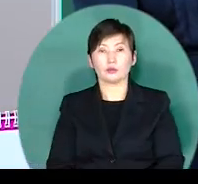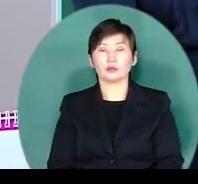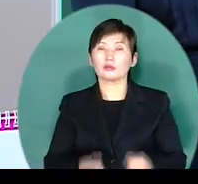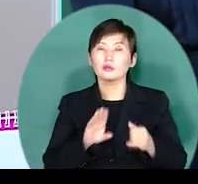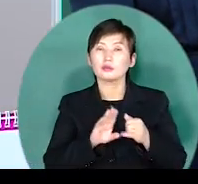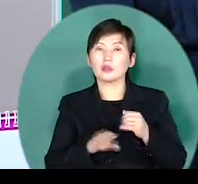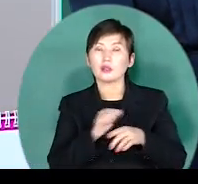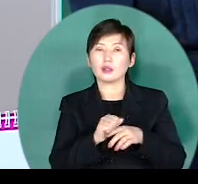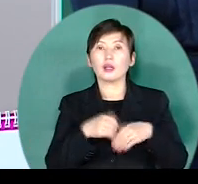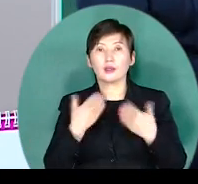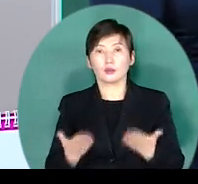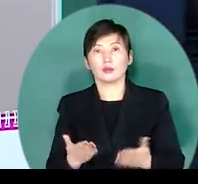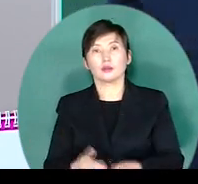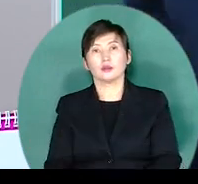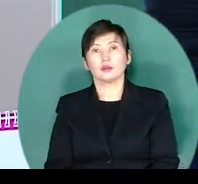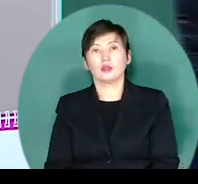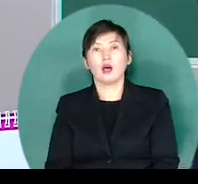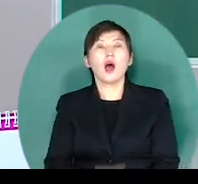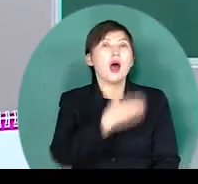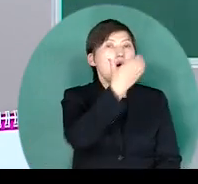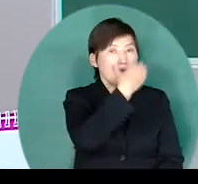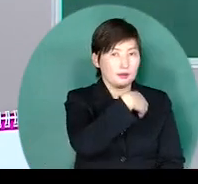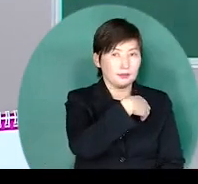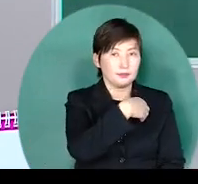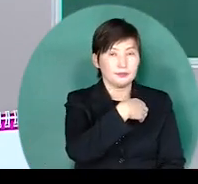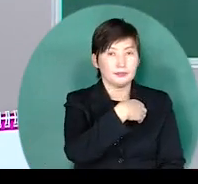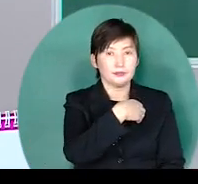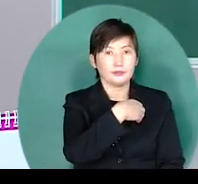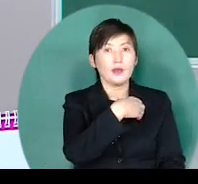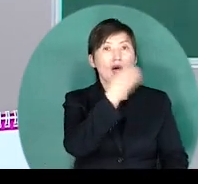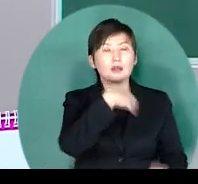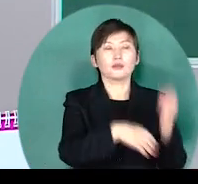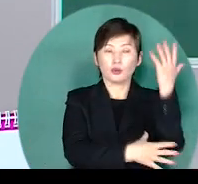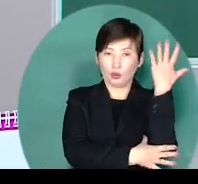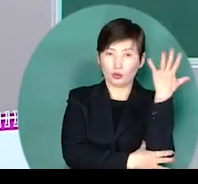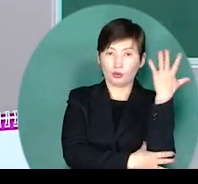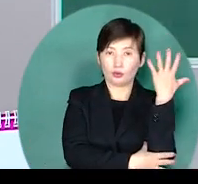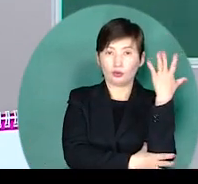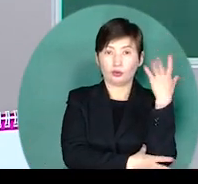бүгдээрээ дараагийн даалгавар руугаа оръё. Алим, алимны мод,